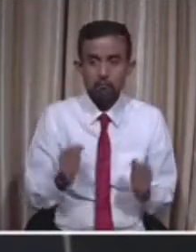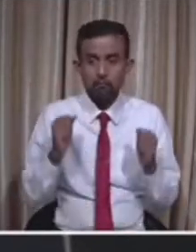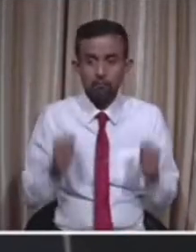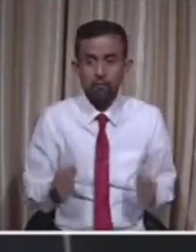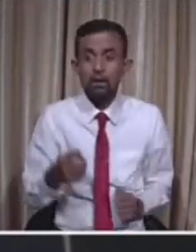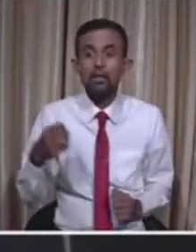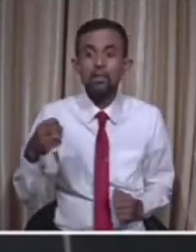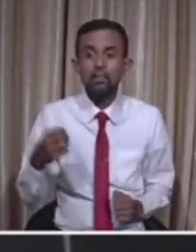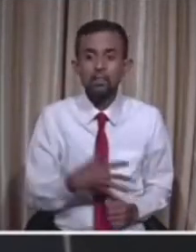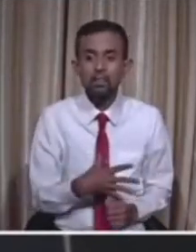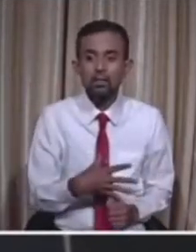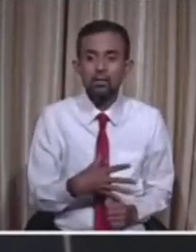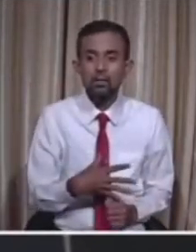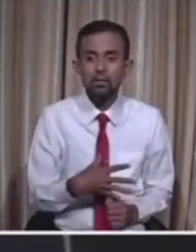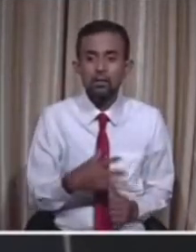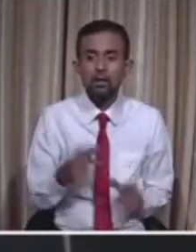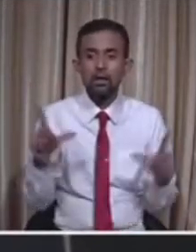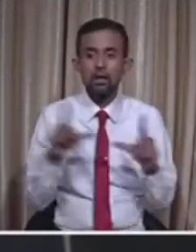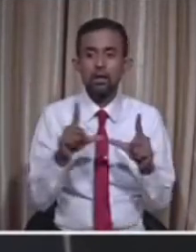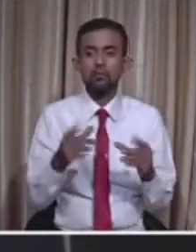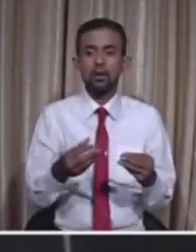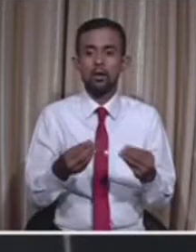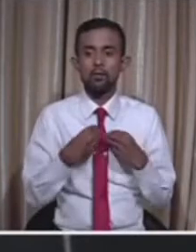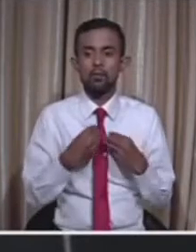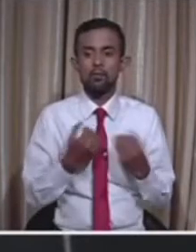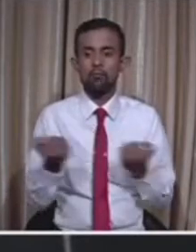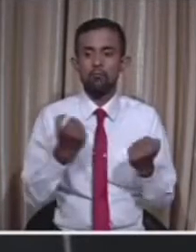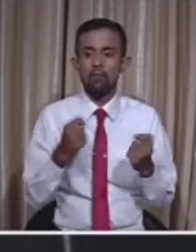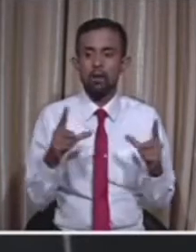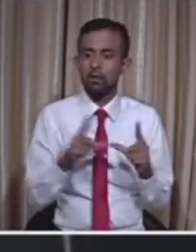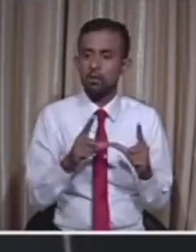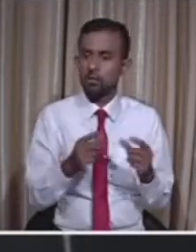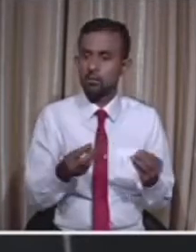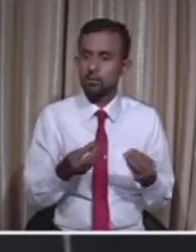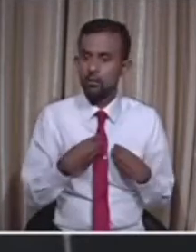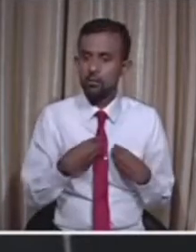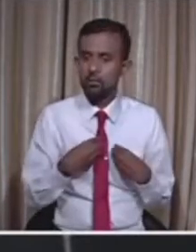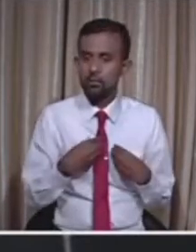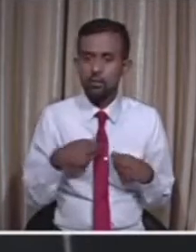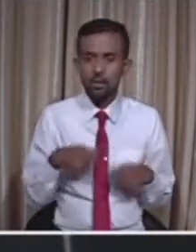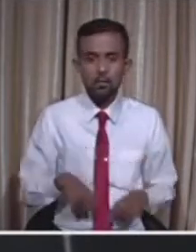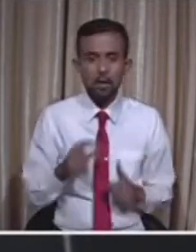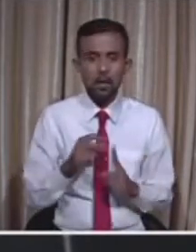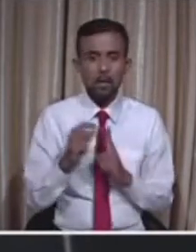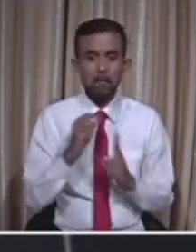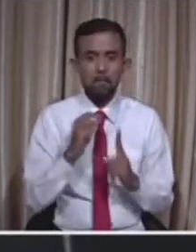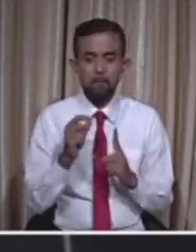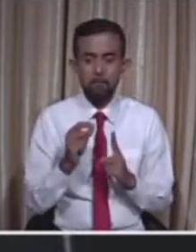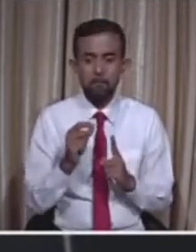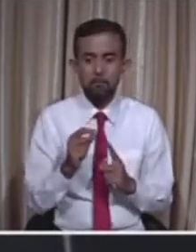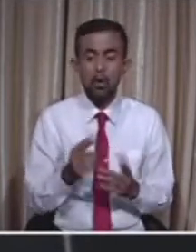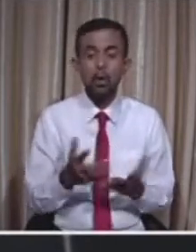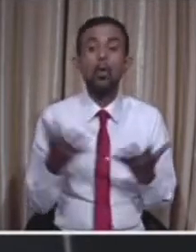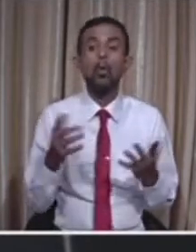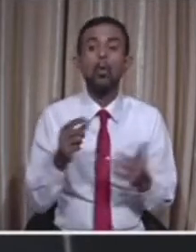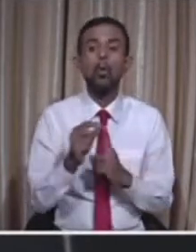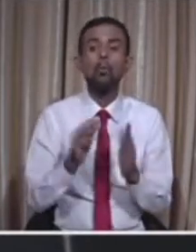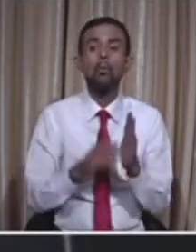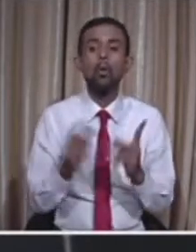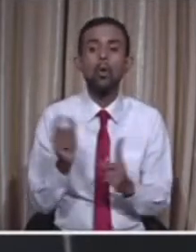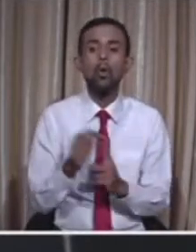දවසේම පර්මිට් එක ලැබෙනවා වාහන බලපත්‍ර ලැබෙනවා. මේ පාර්ලිමේන්තුවේ කොයි